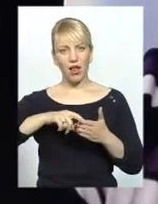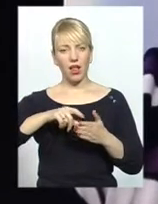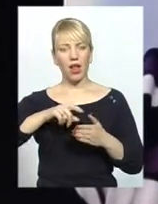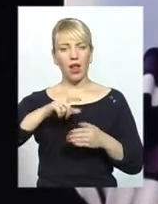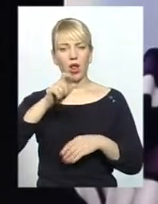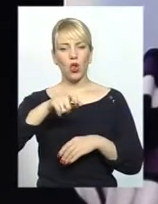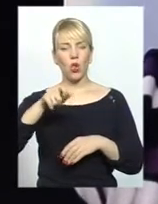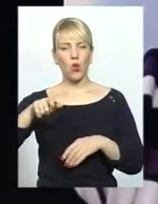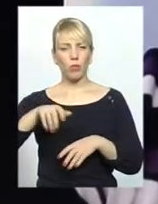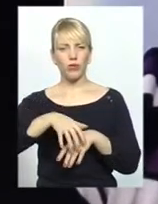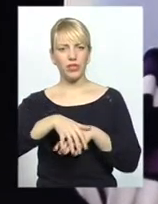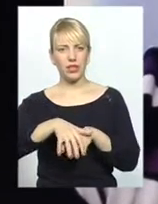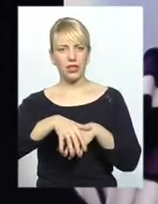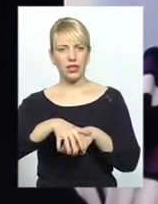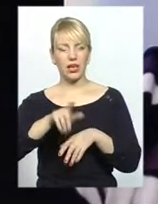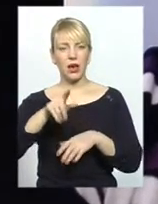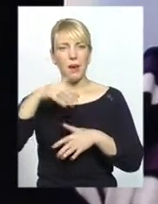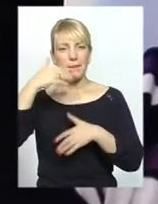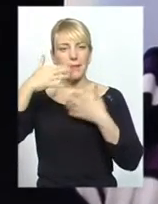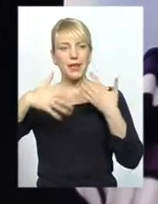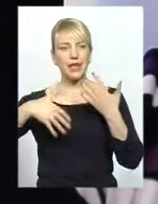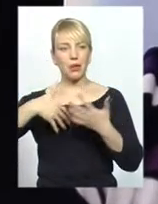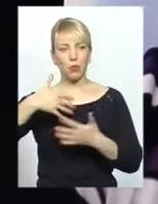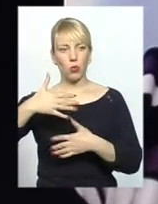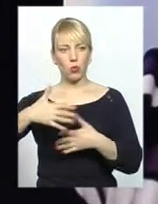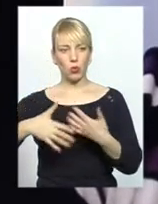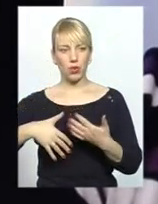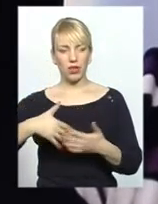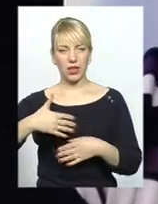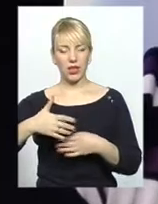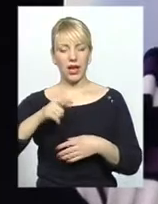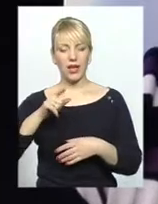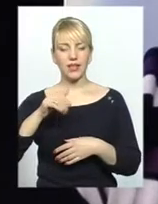турецкие паломники, они перепутали в Бен-Гурионе, они